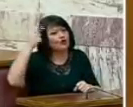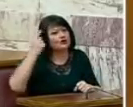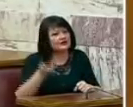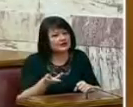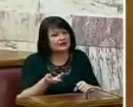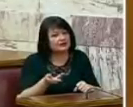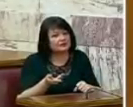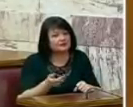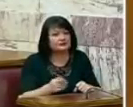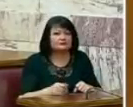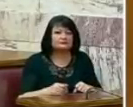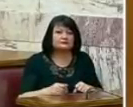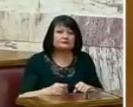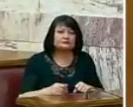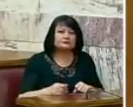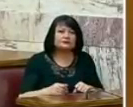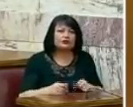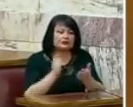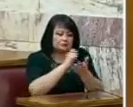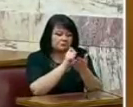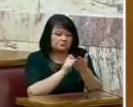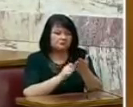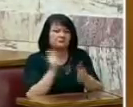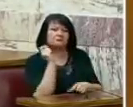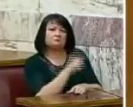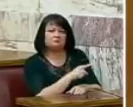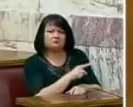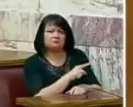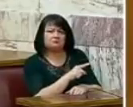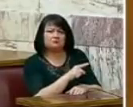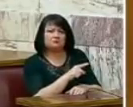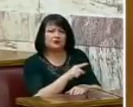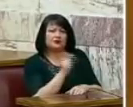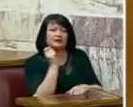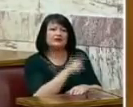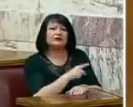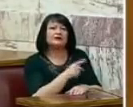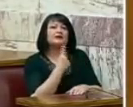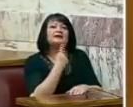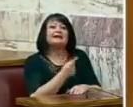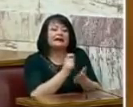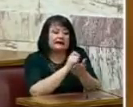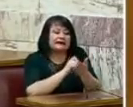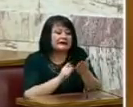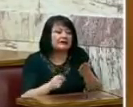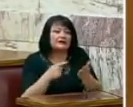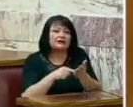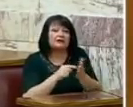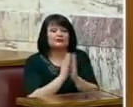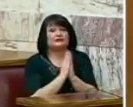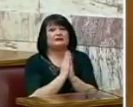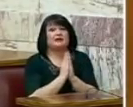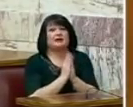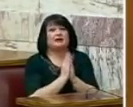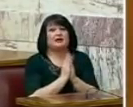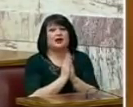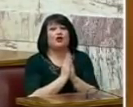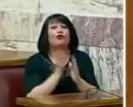ο Φρουζής ένα γράμμα, σου στέλνει ο Φρουζής ένα γράμμα και σου έλεγε «Σε παρακαλώ